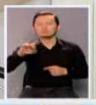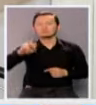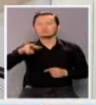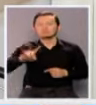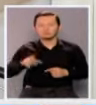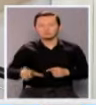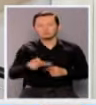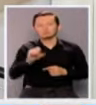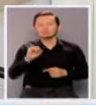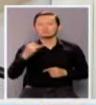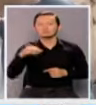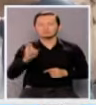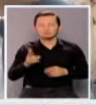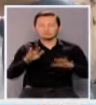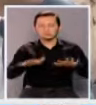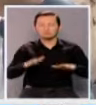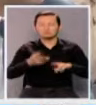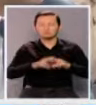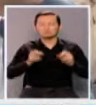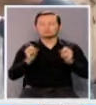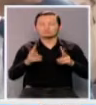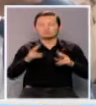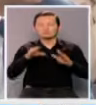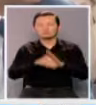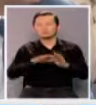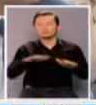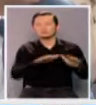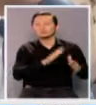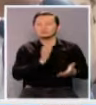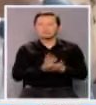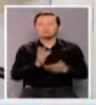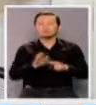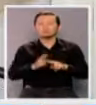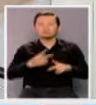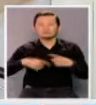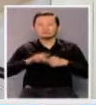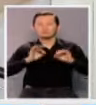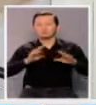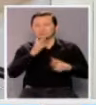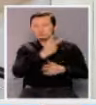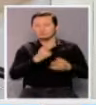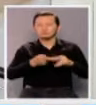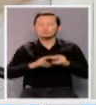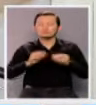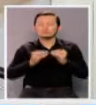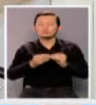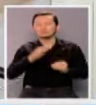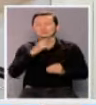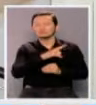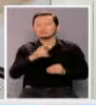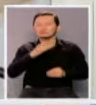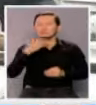реки Уик. В районе отсутствуют опасные производственные объекты. Мы представляем вашему вниманию эти проблемы, так как они